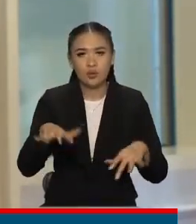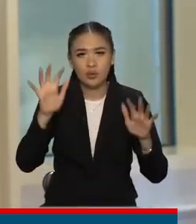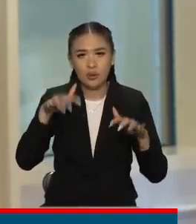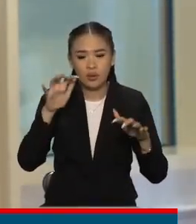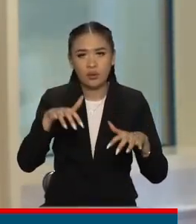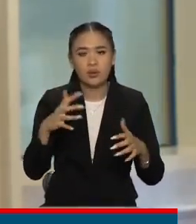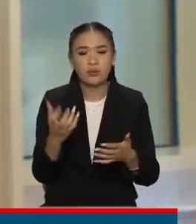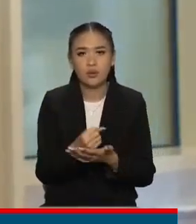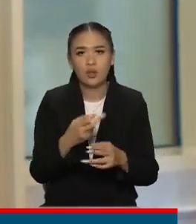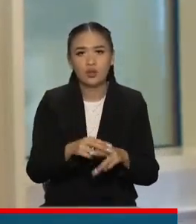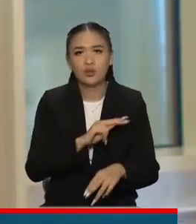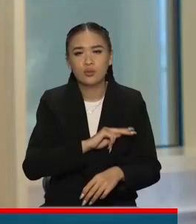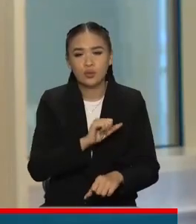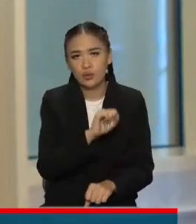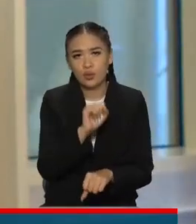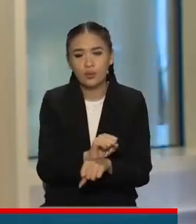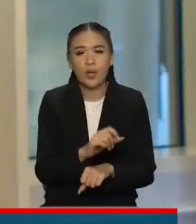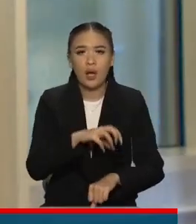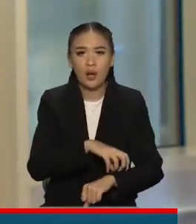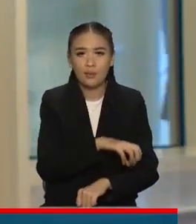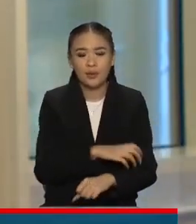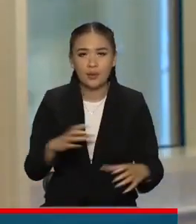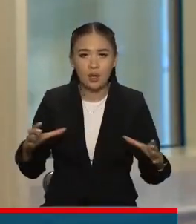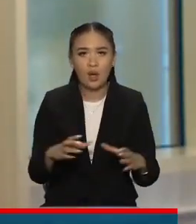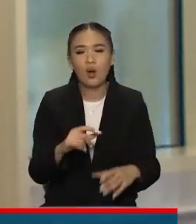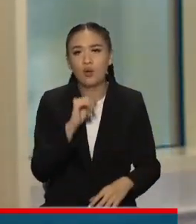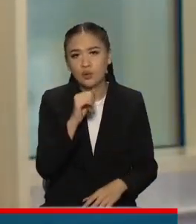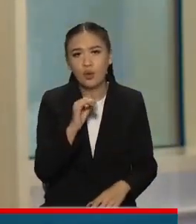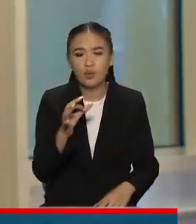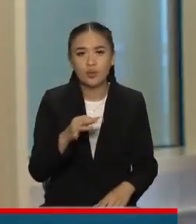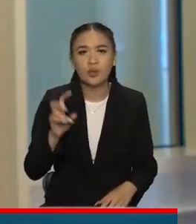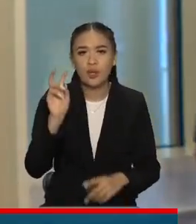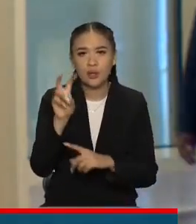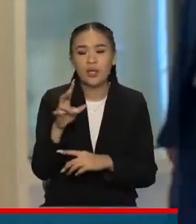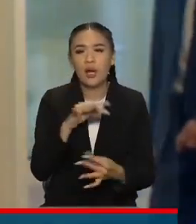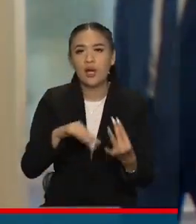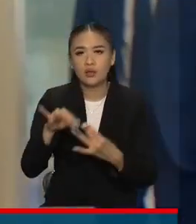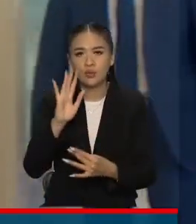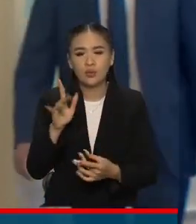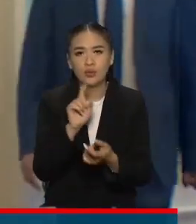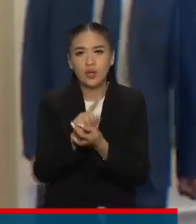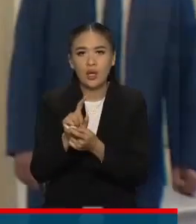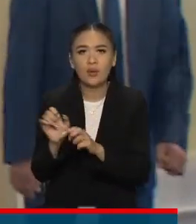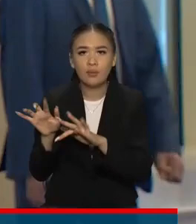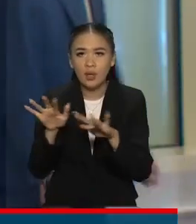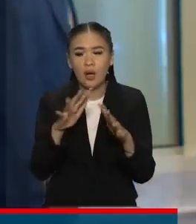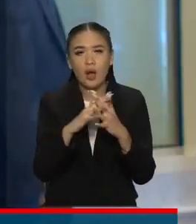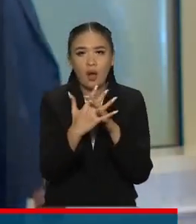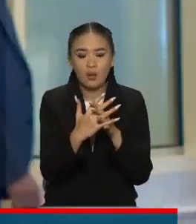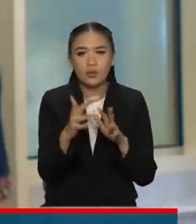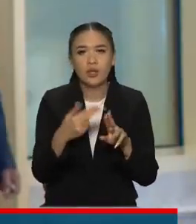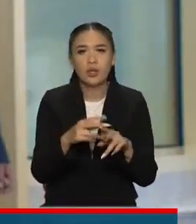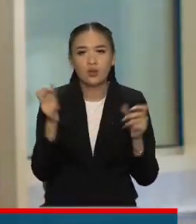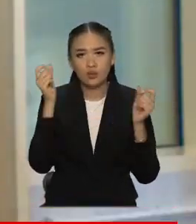негізгі өңірде жұмыс тоқтап тұр. Мен комиссия құрдым. Олар Қостанай облысына барып кездесу өткізеді. Аудандарды аралайды. Содан кейін ғана болжам